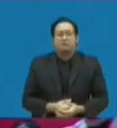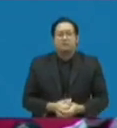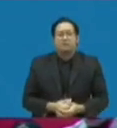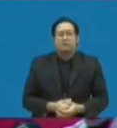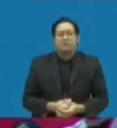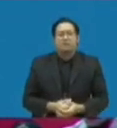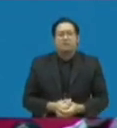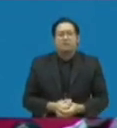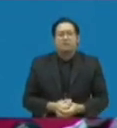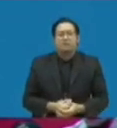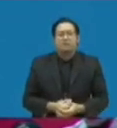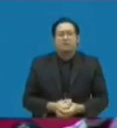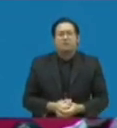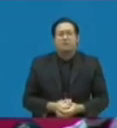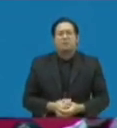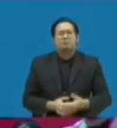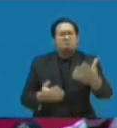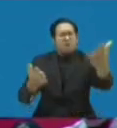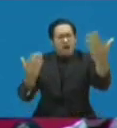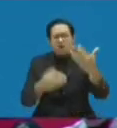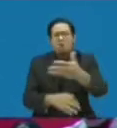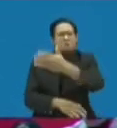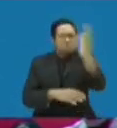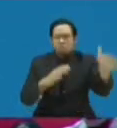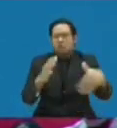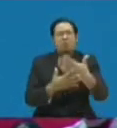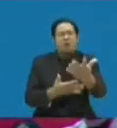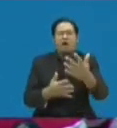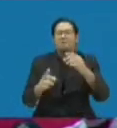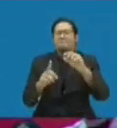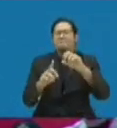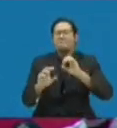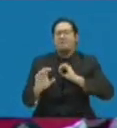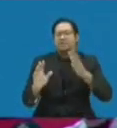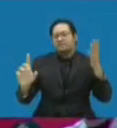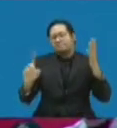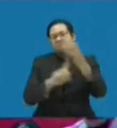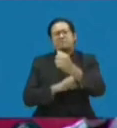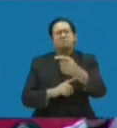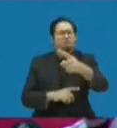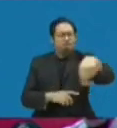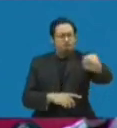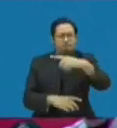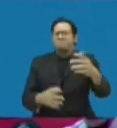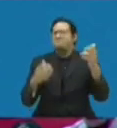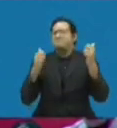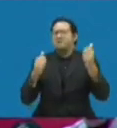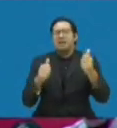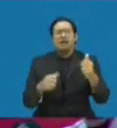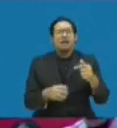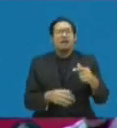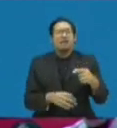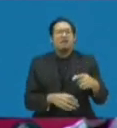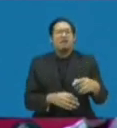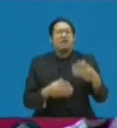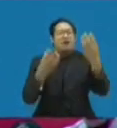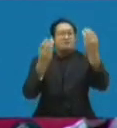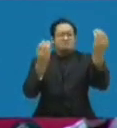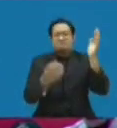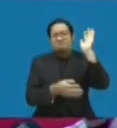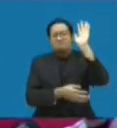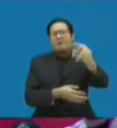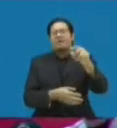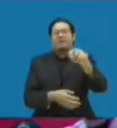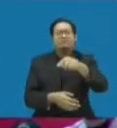Hai aaj ayo pacu prestasimu kalian pun bisa satu saat nanti ikut makhluk nama bangsa dan negara